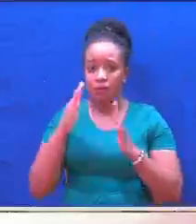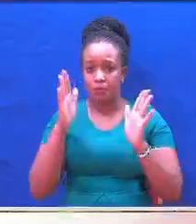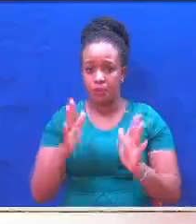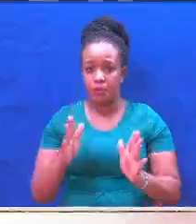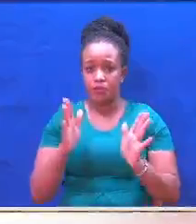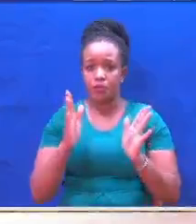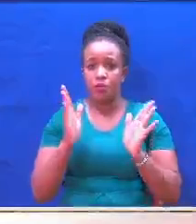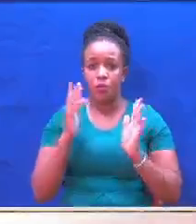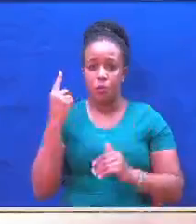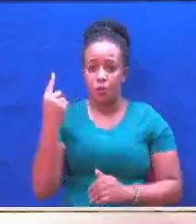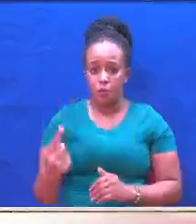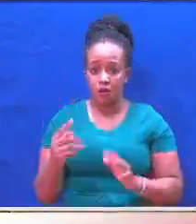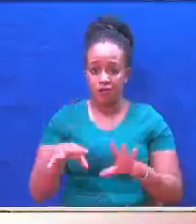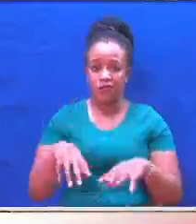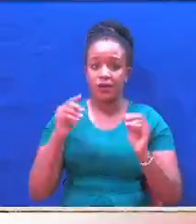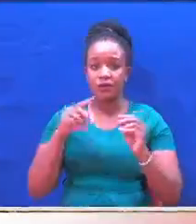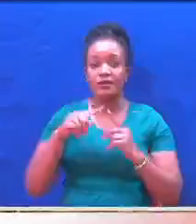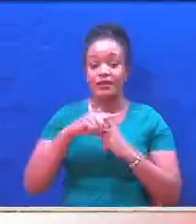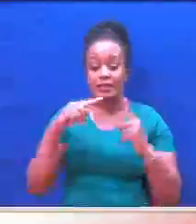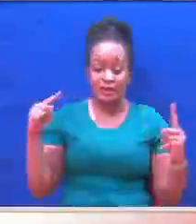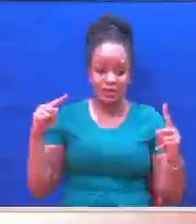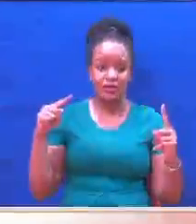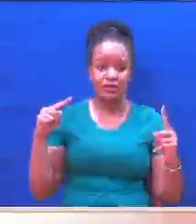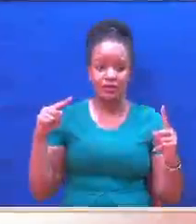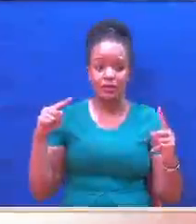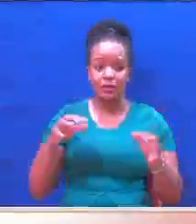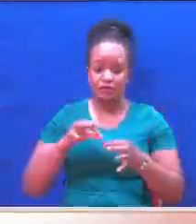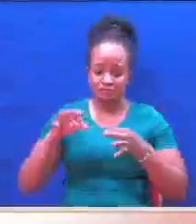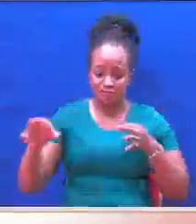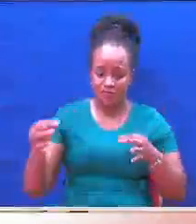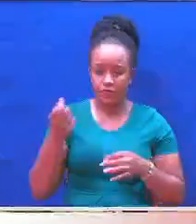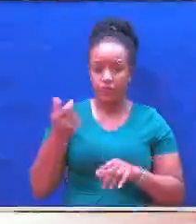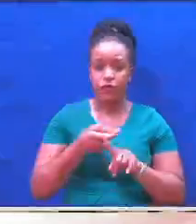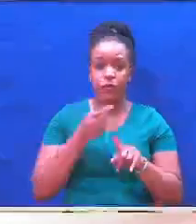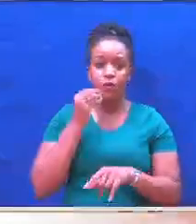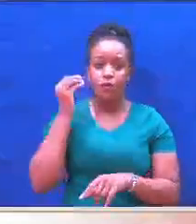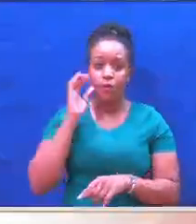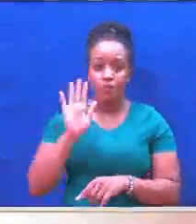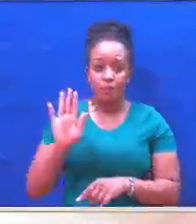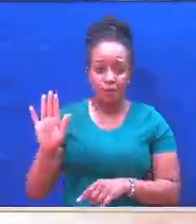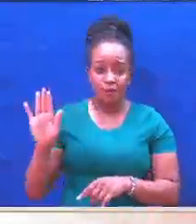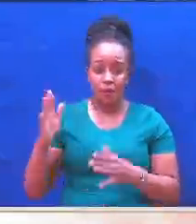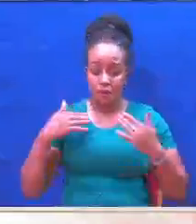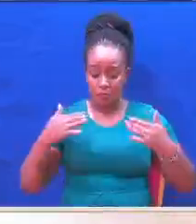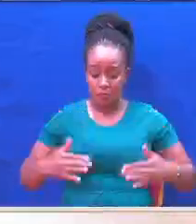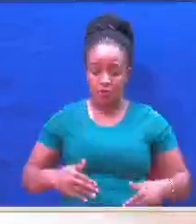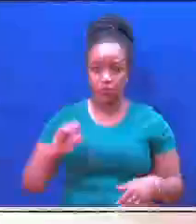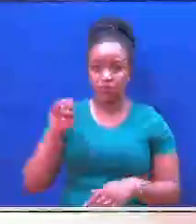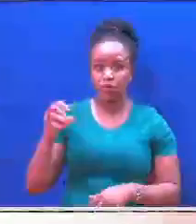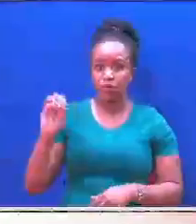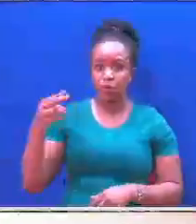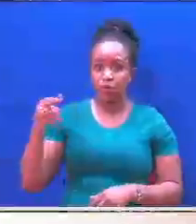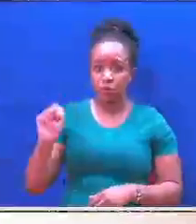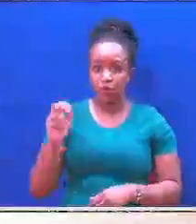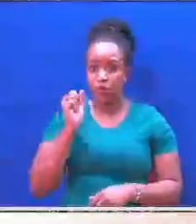kupatikana ameuawa kinyama mita chache tu kutoka nyumbani kwao. Mwili wa mwenda zake John Karanja mwenye umri wa